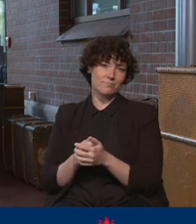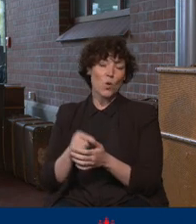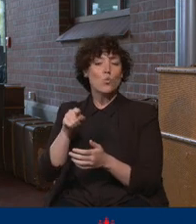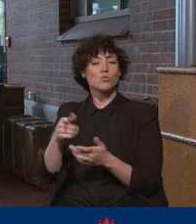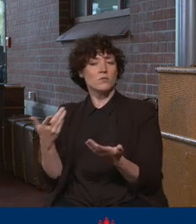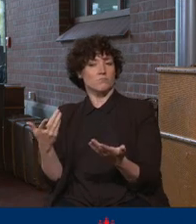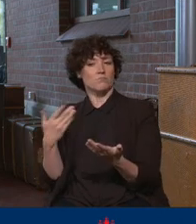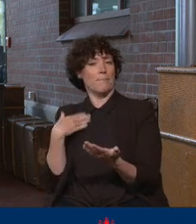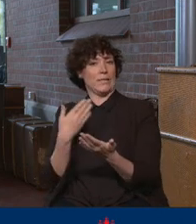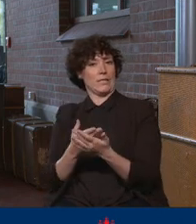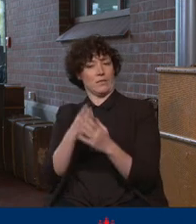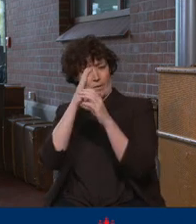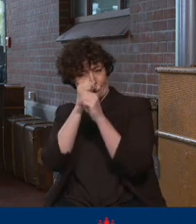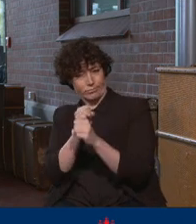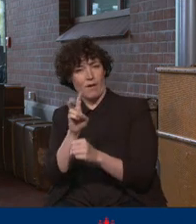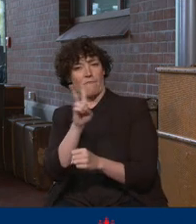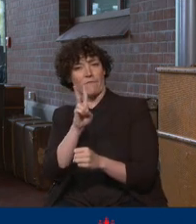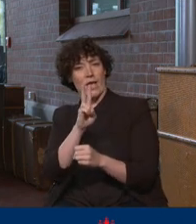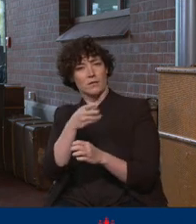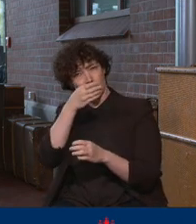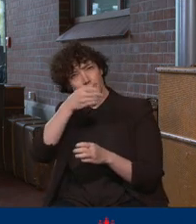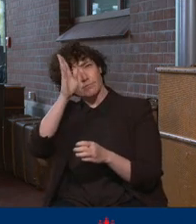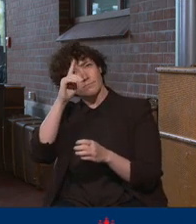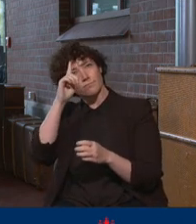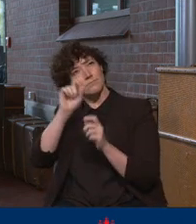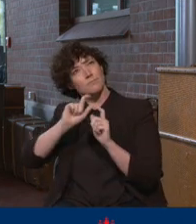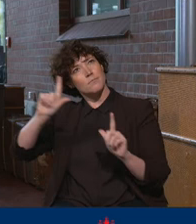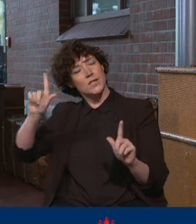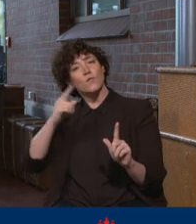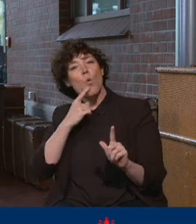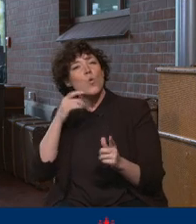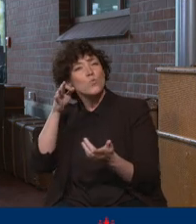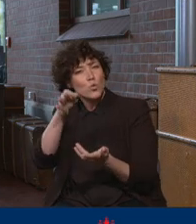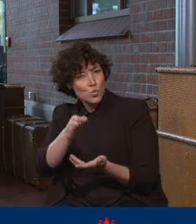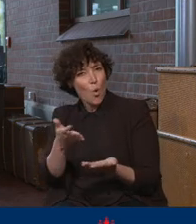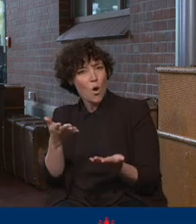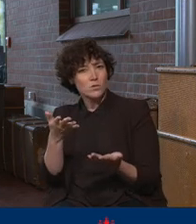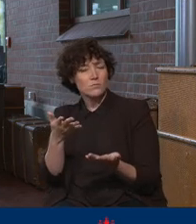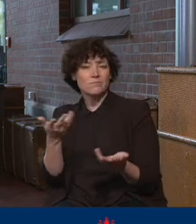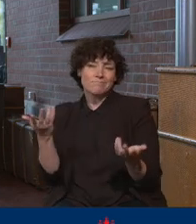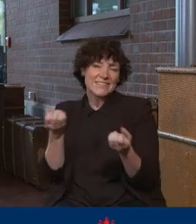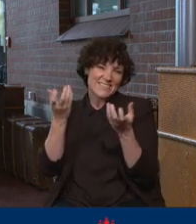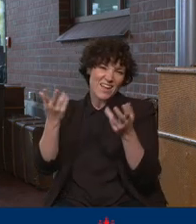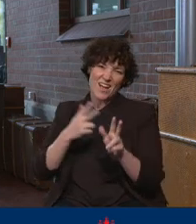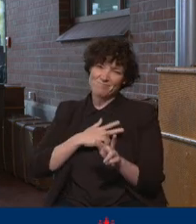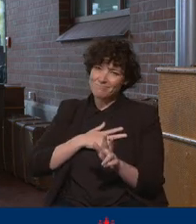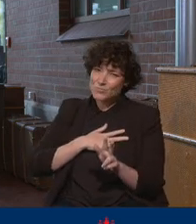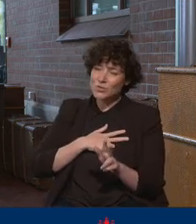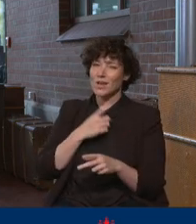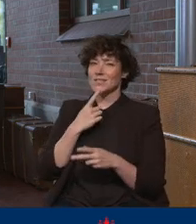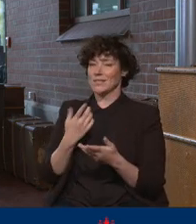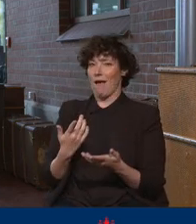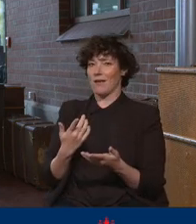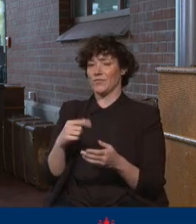von der veddel nach norden gedacht rothenburgsort was ja ehrlicherweise noch so ein bisschen an der